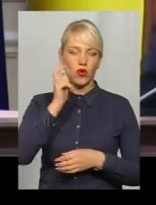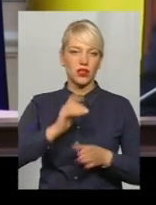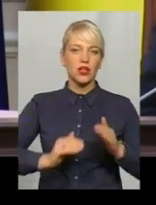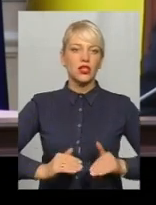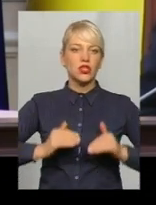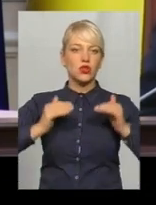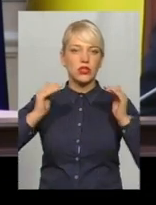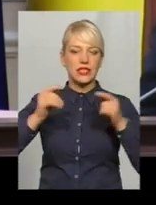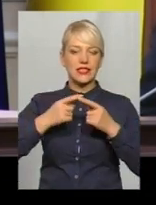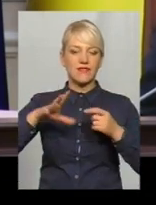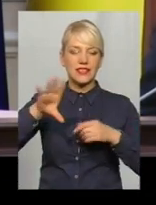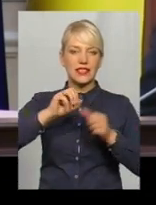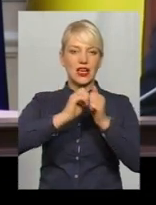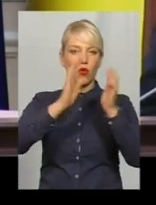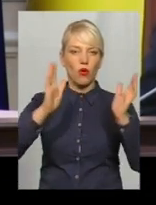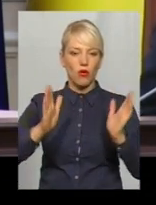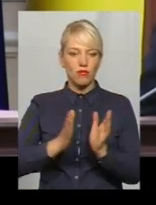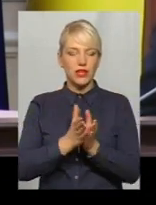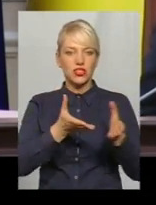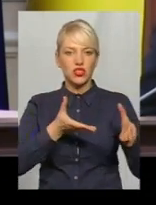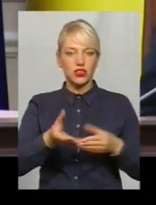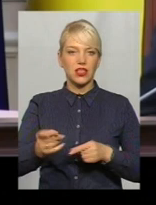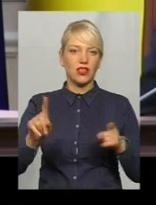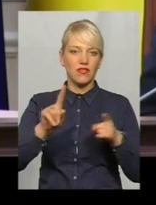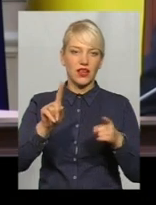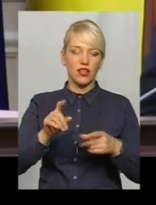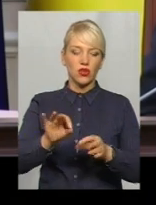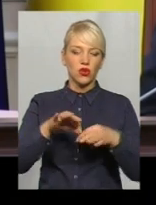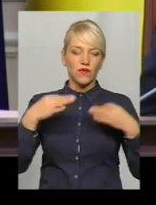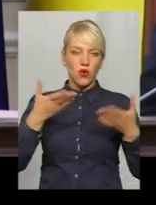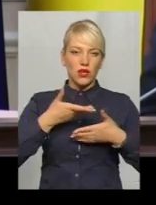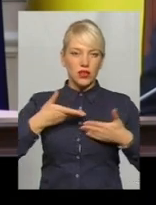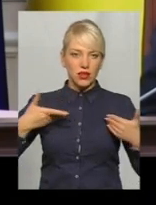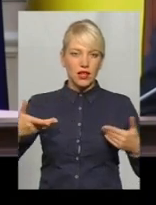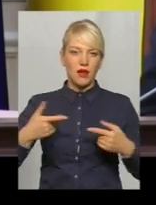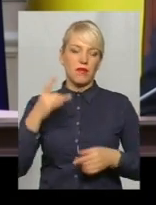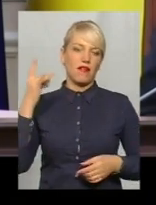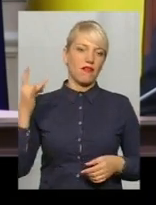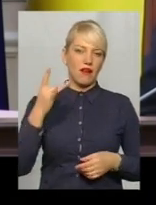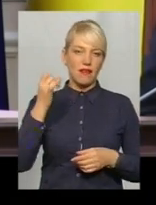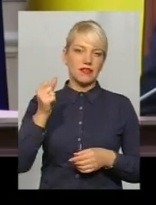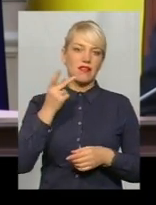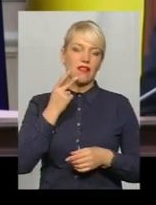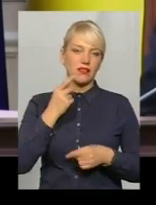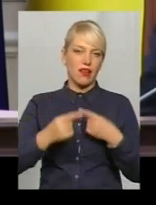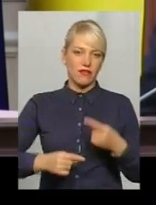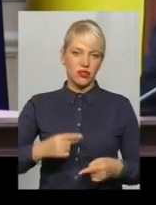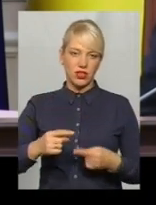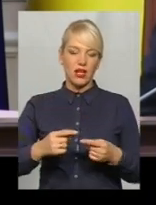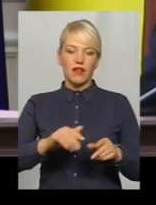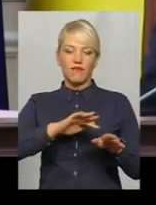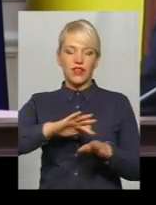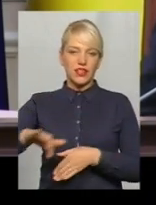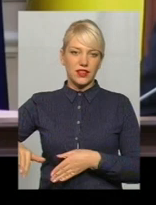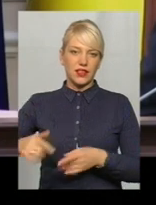все комплекс чинників, які дозволить нам раз і назавжди відійти від будь-яких криз і